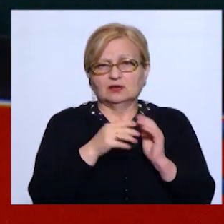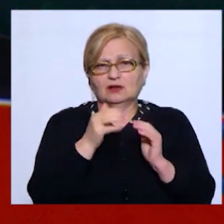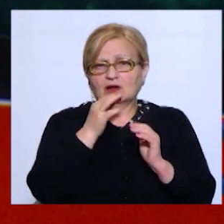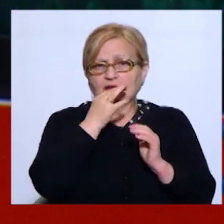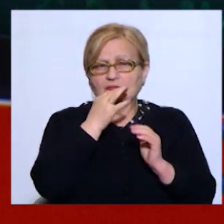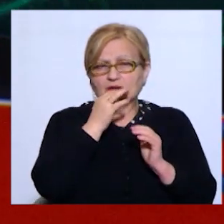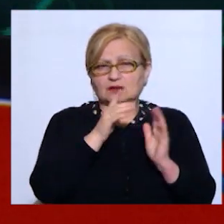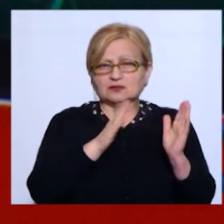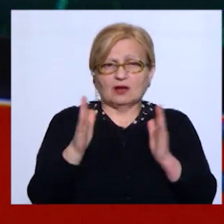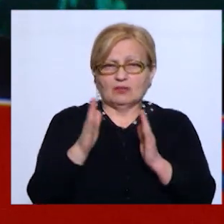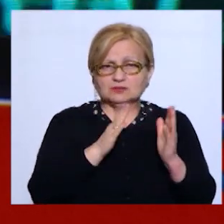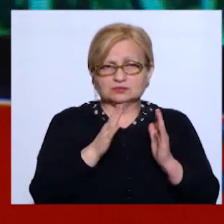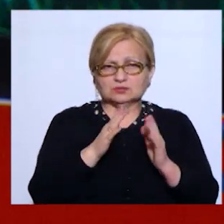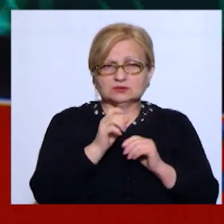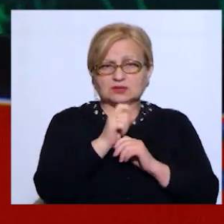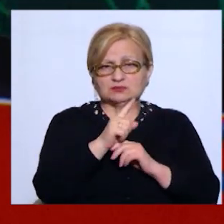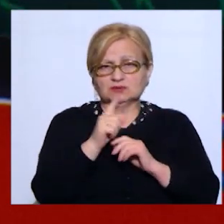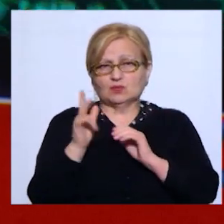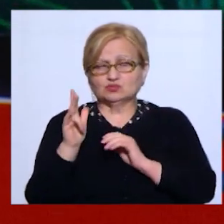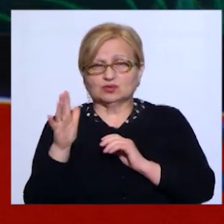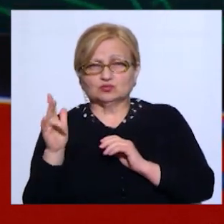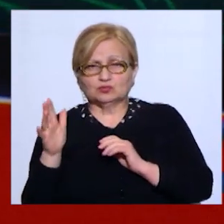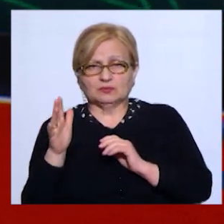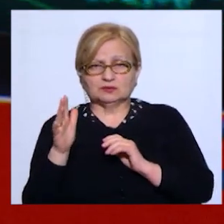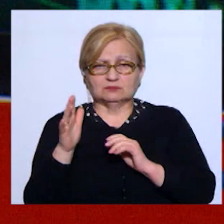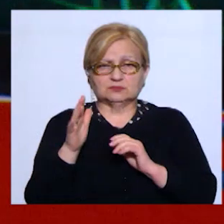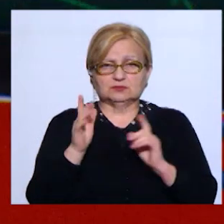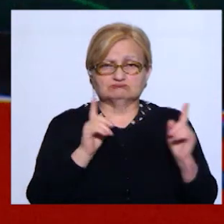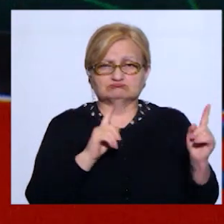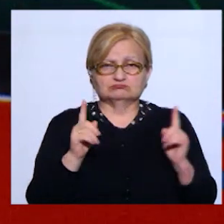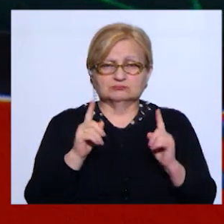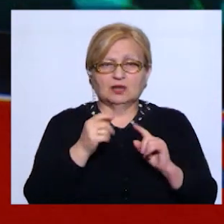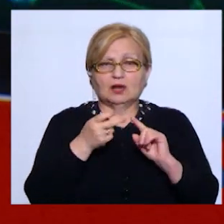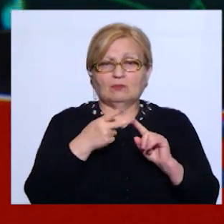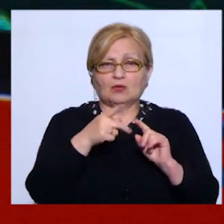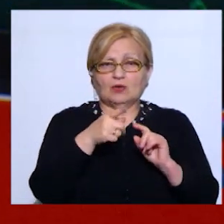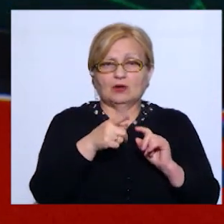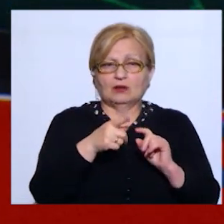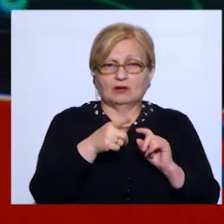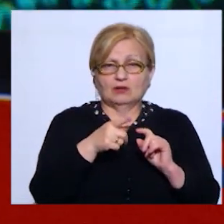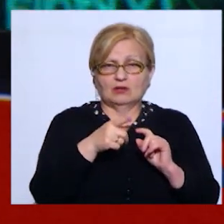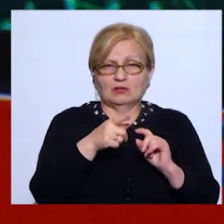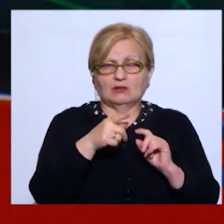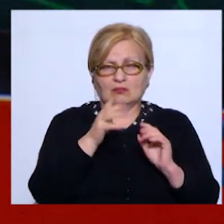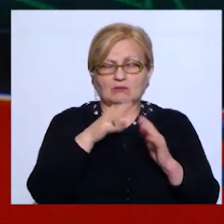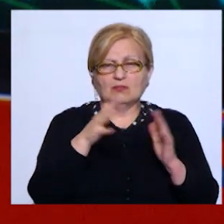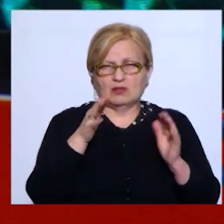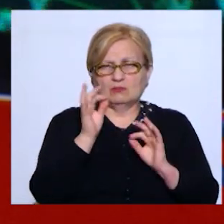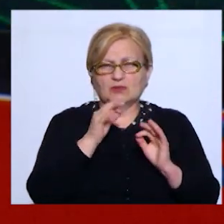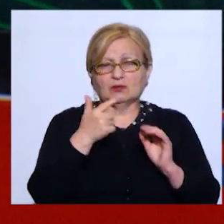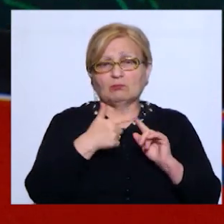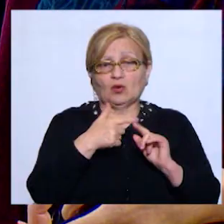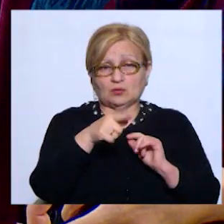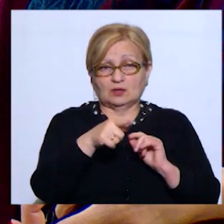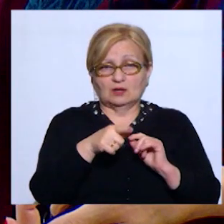და დიაპაზონი, ვთქვათ, არის 11-დან 25 ქულამდე და აი მეორე მოთამაშის დიაპაზონი ძირითადად უმეტესად რა